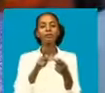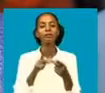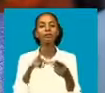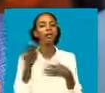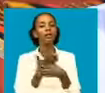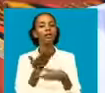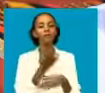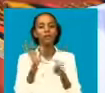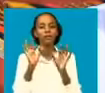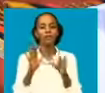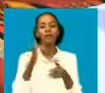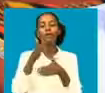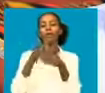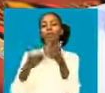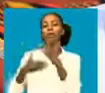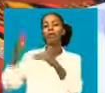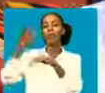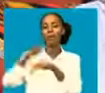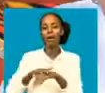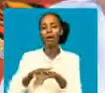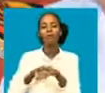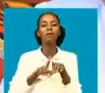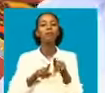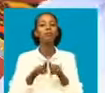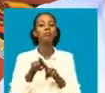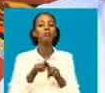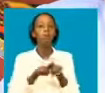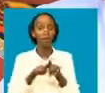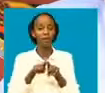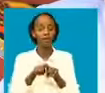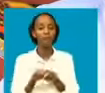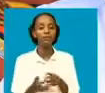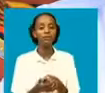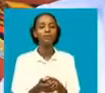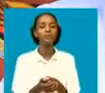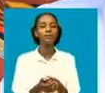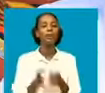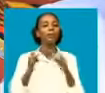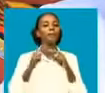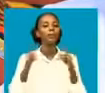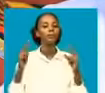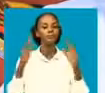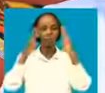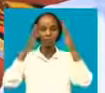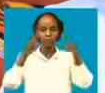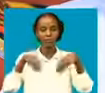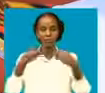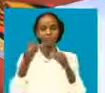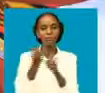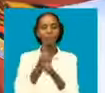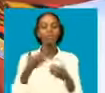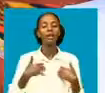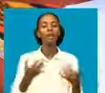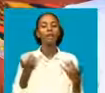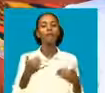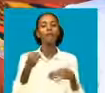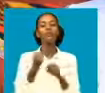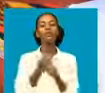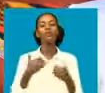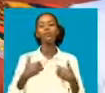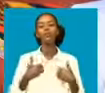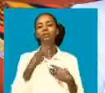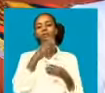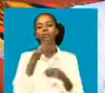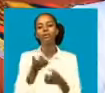የሚከለክል ነገር የለም። ግንባታው ላይ ከተስማማንበት በጣም ትኩረት ሰጥተን መስራት ካለብን ከአሁኑ መስራት ያለብን